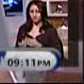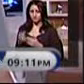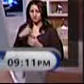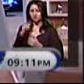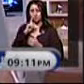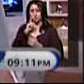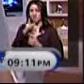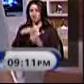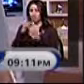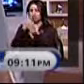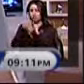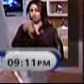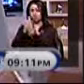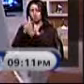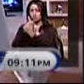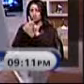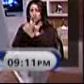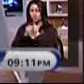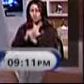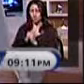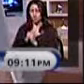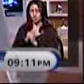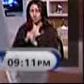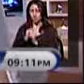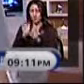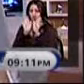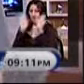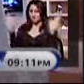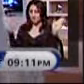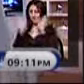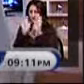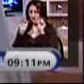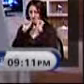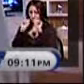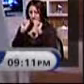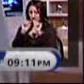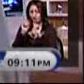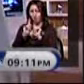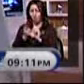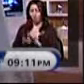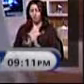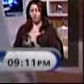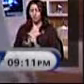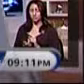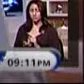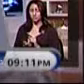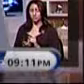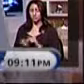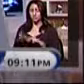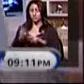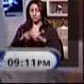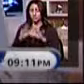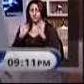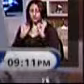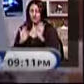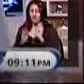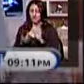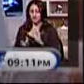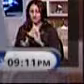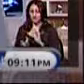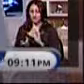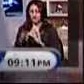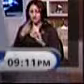ساركوزي بس ما الدوله مش بتاعت ساركوزي، المسرح ده مش بتاع ساركوزي. فده نفس الموضوع، ان انت هو مستكتر